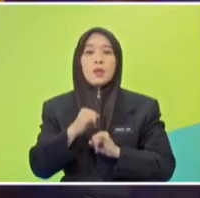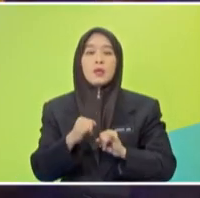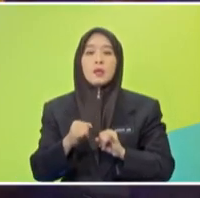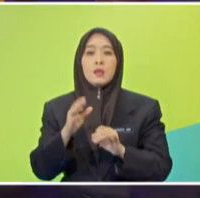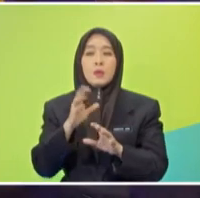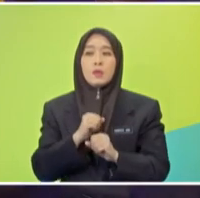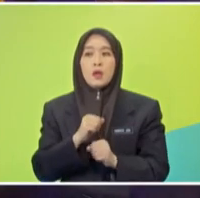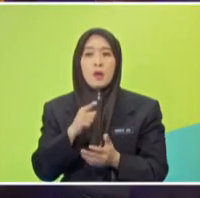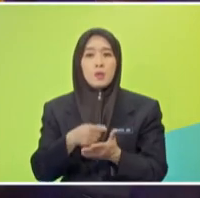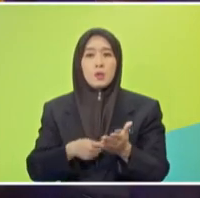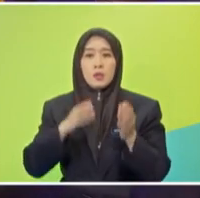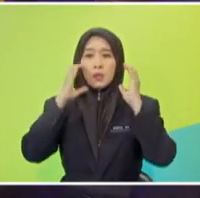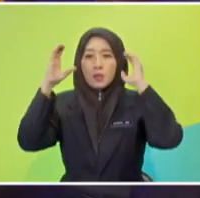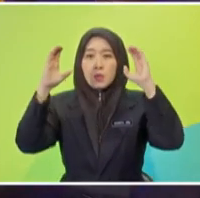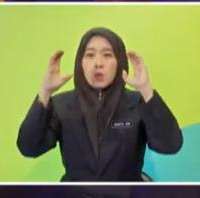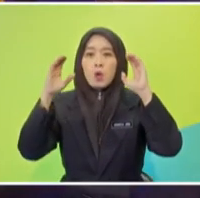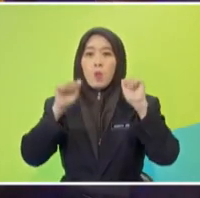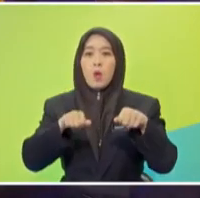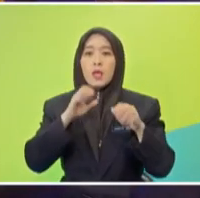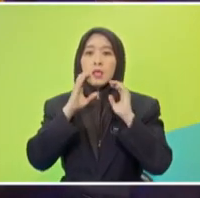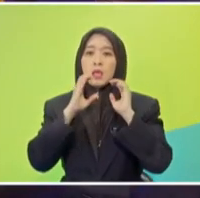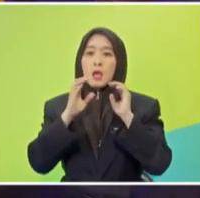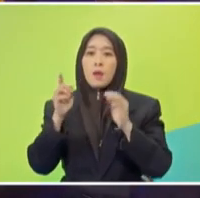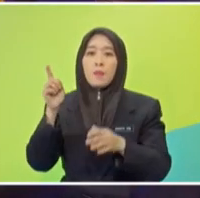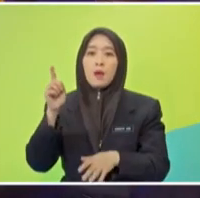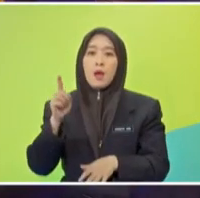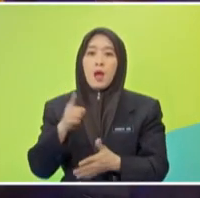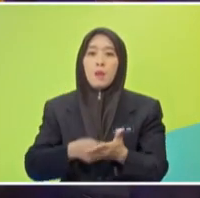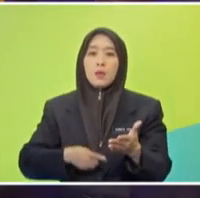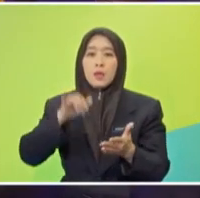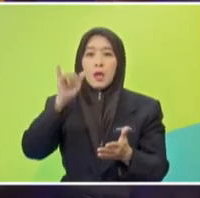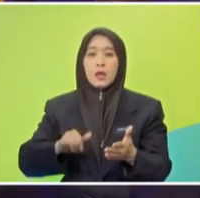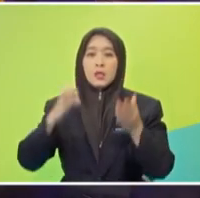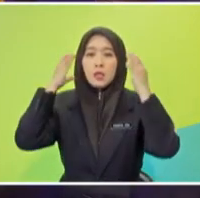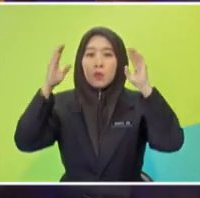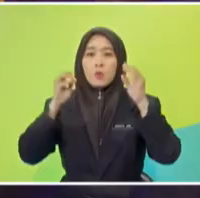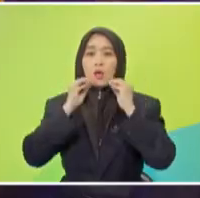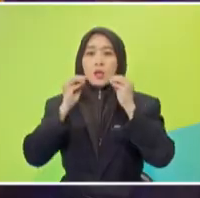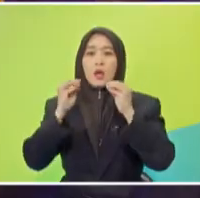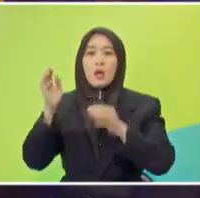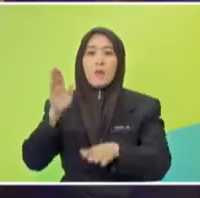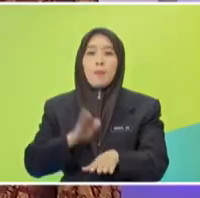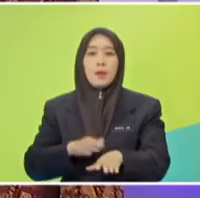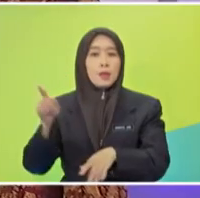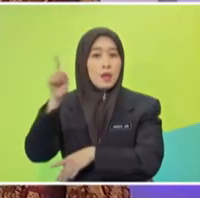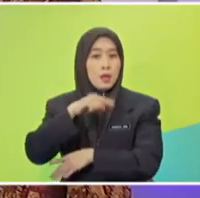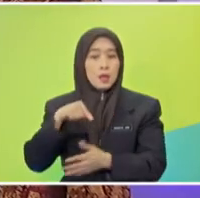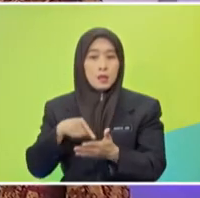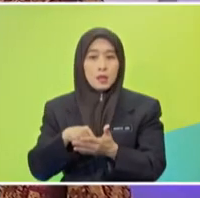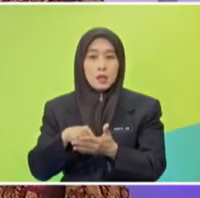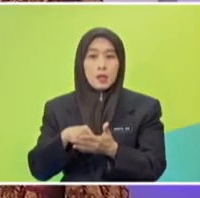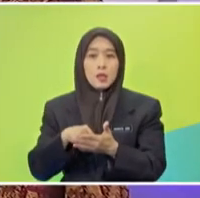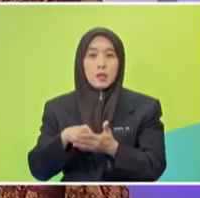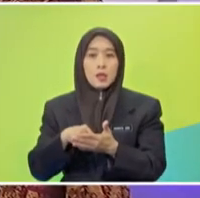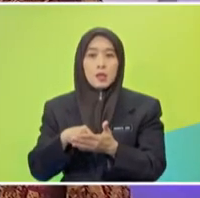rumuskan dari pada hari ini Baiklah pada hari ini tadi dari awal kita tonton video